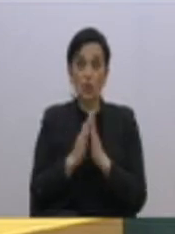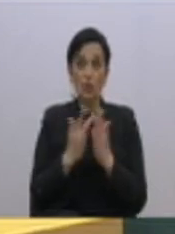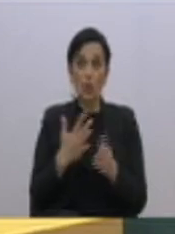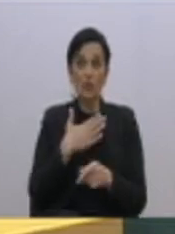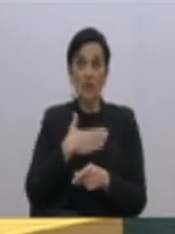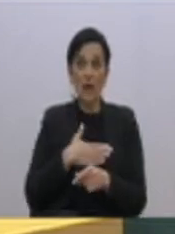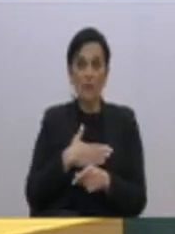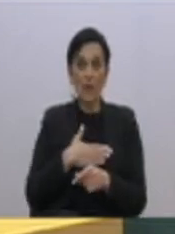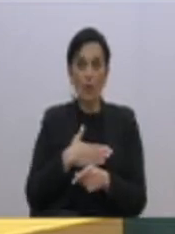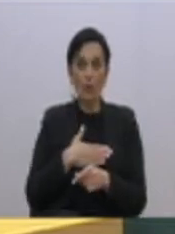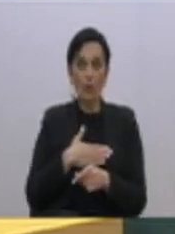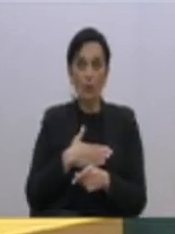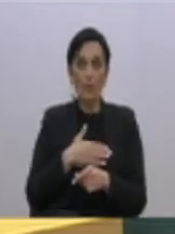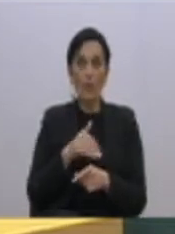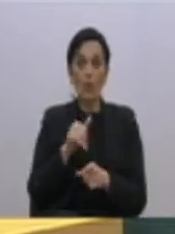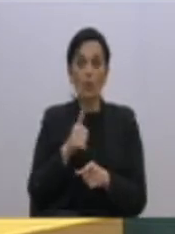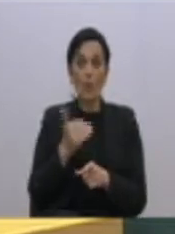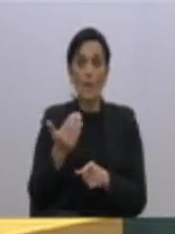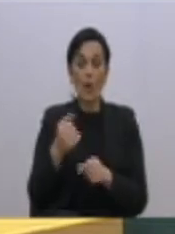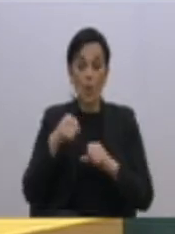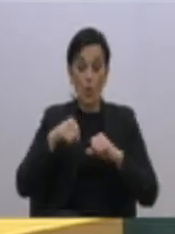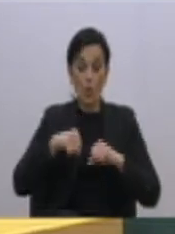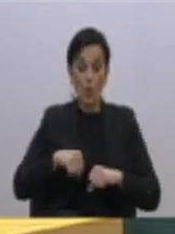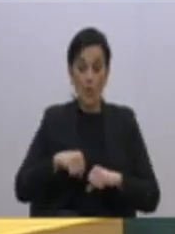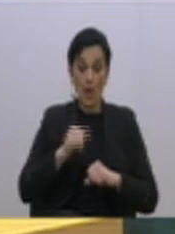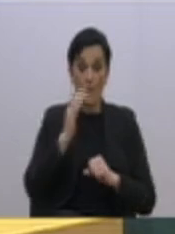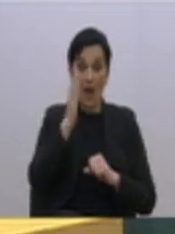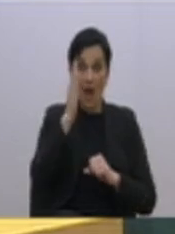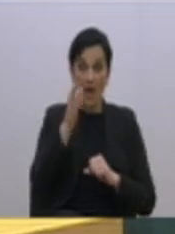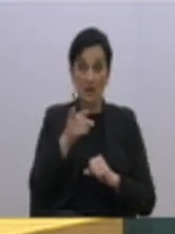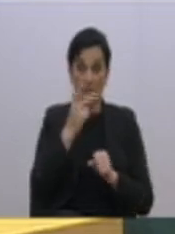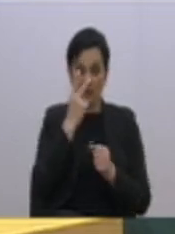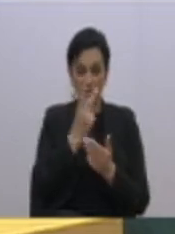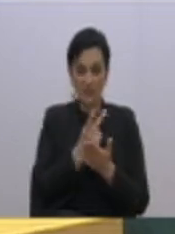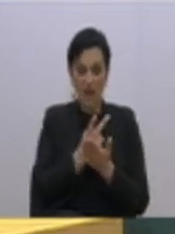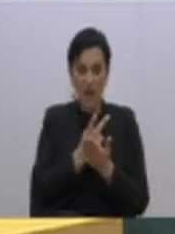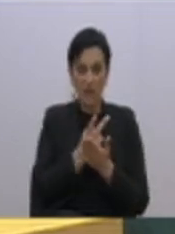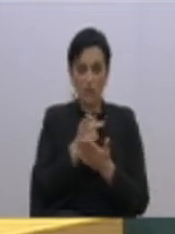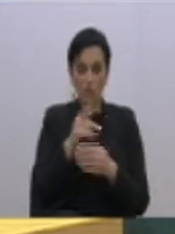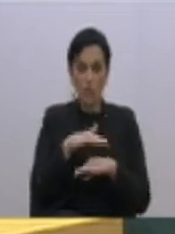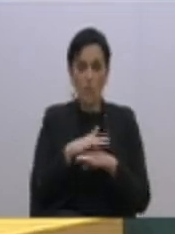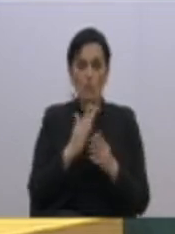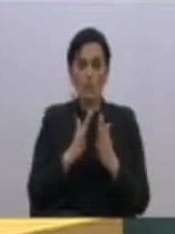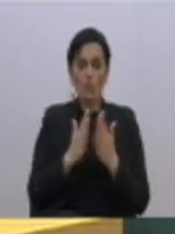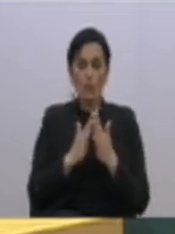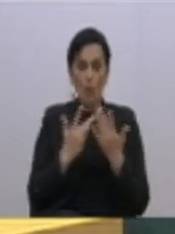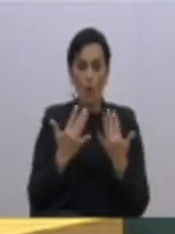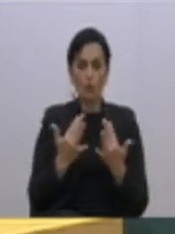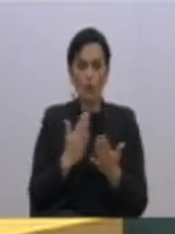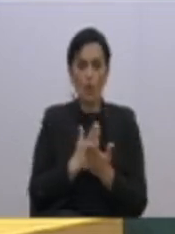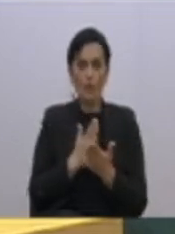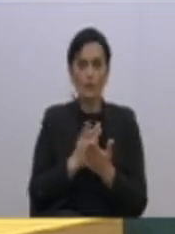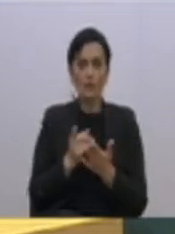დაკმაყოფილება, როგორც კი მათ ეს უფლება გაუჩნდებათ და დაინახავენ, რომ ბაზარზე მოთხოვნა არსებობს,